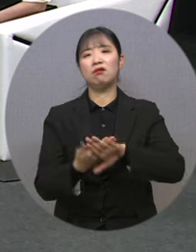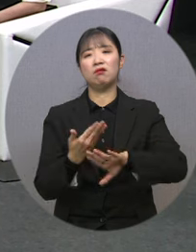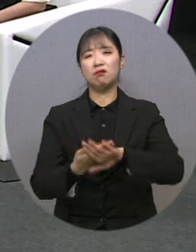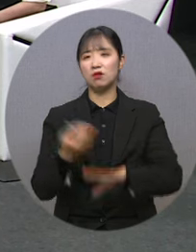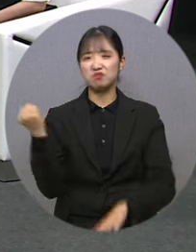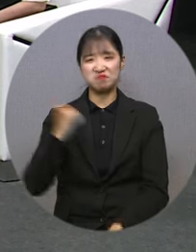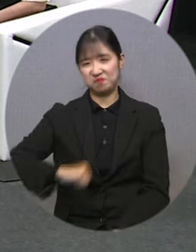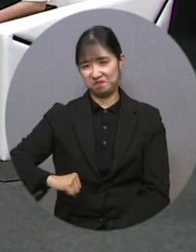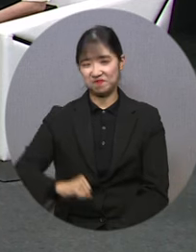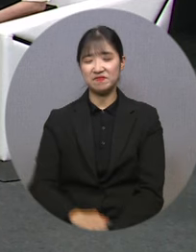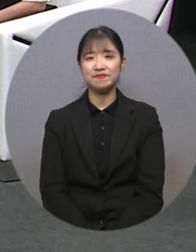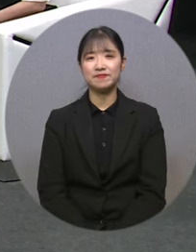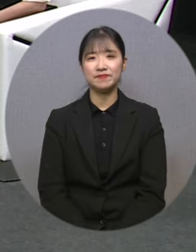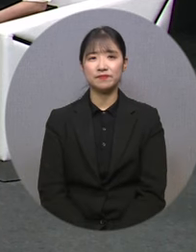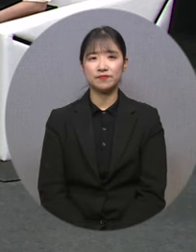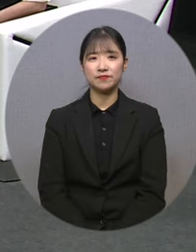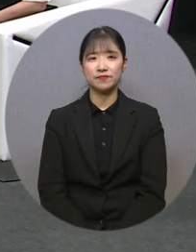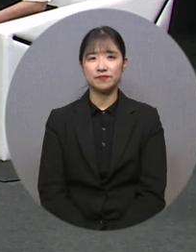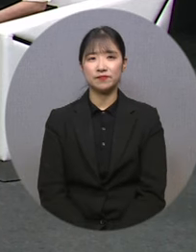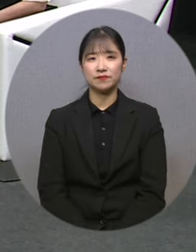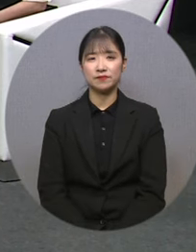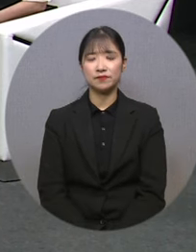거예요.